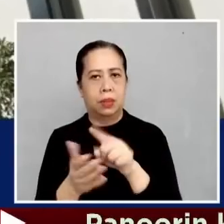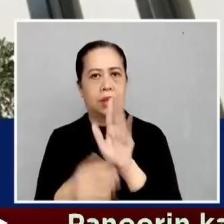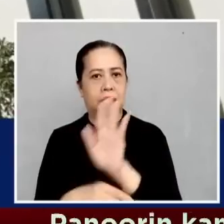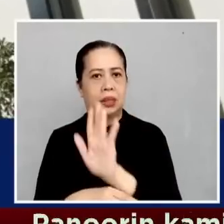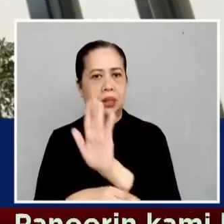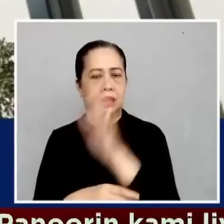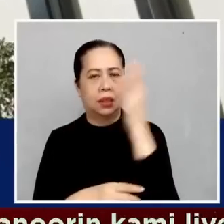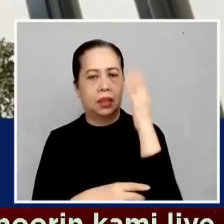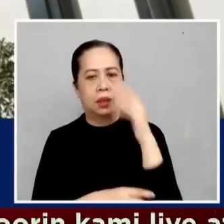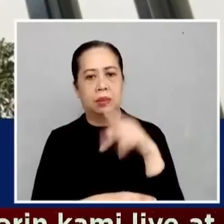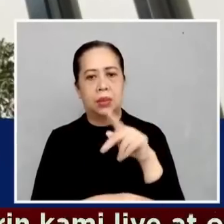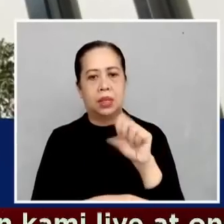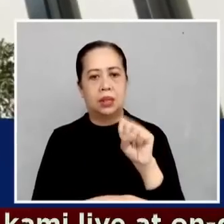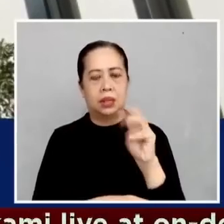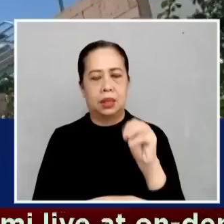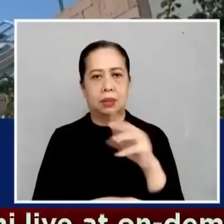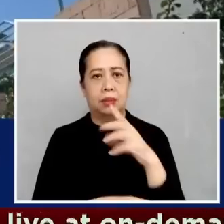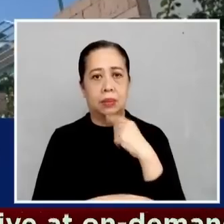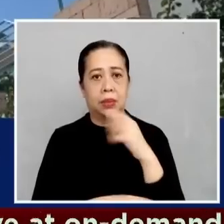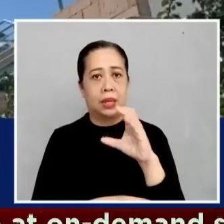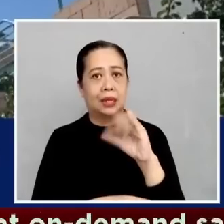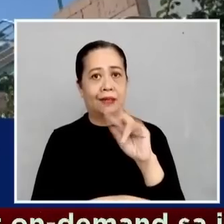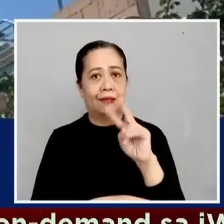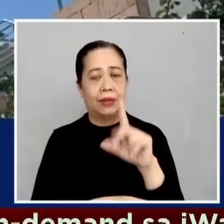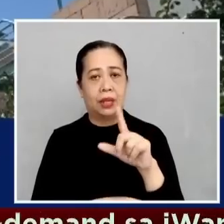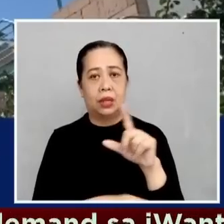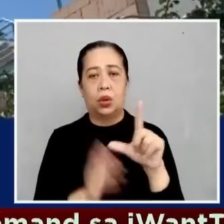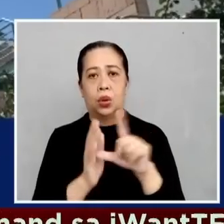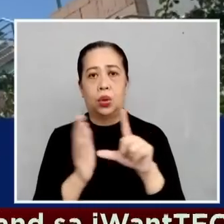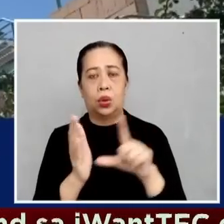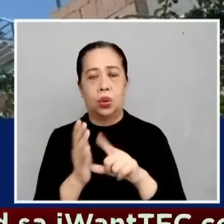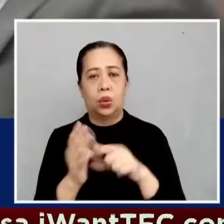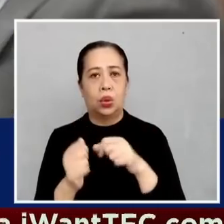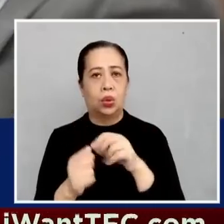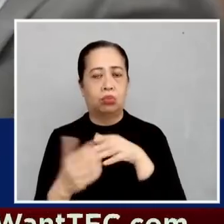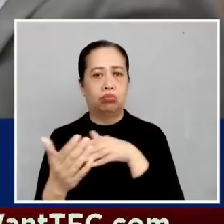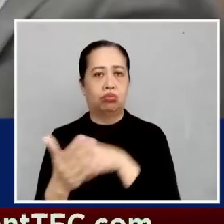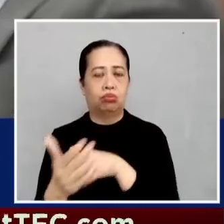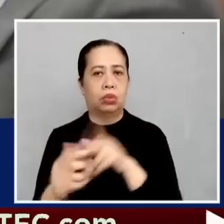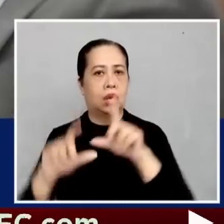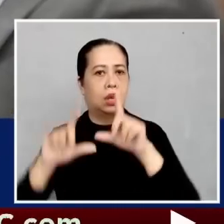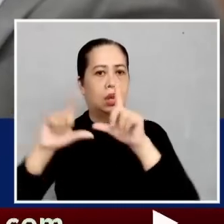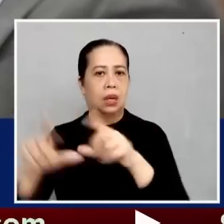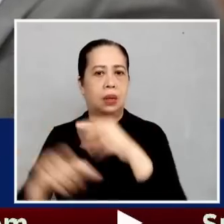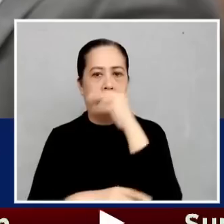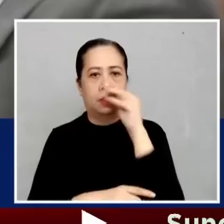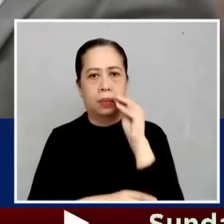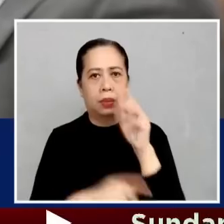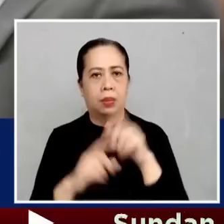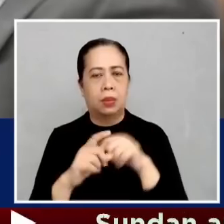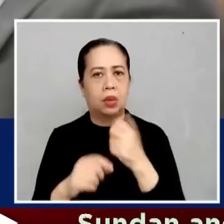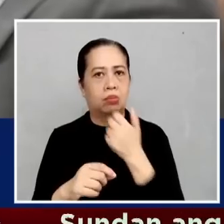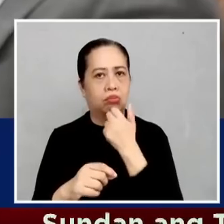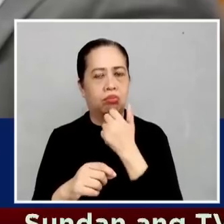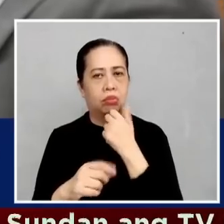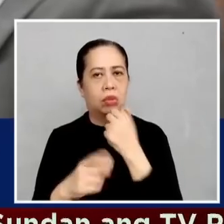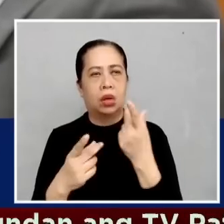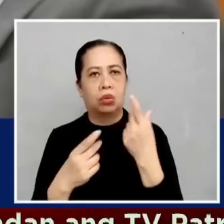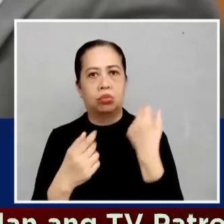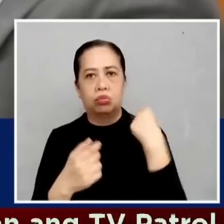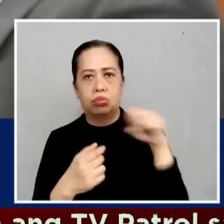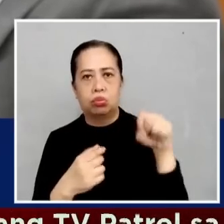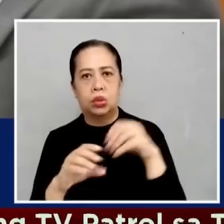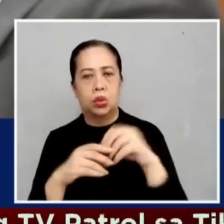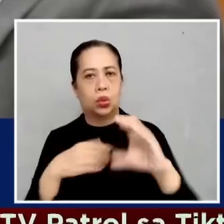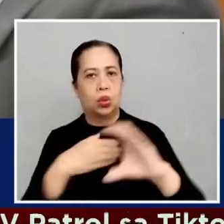ng PSM. Sa civil lawsuit na sinampa ng Paradigm, inakusahan nila si Pacquiao ng breach of contract sa ilalim ng